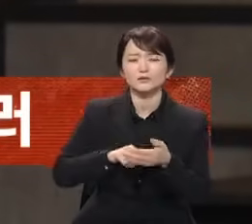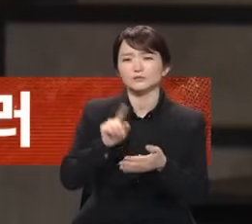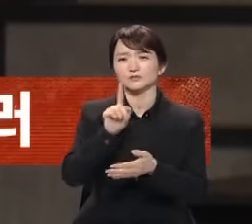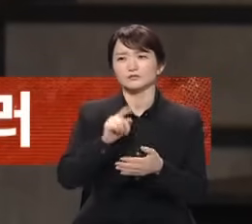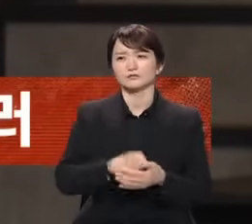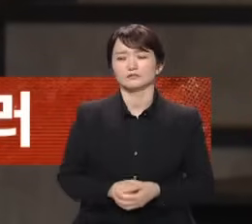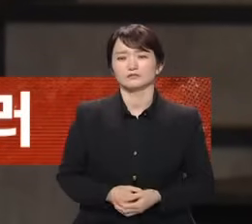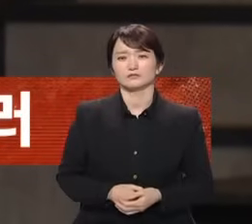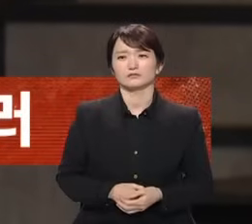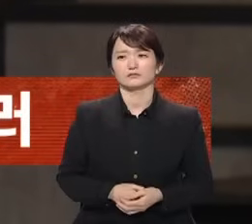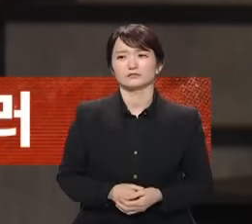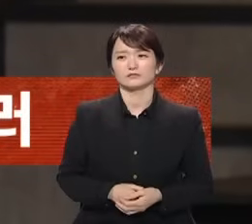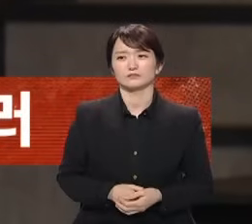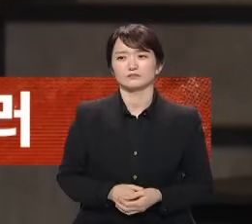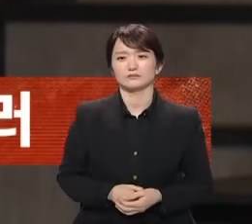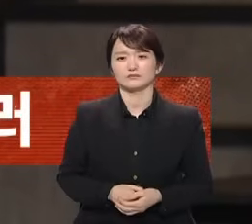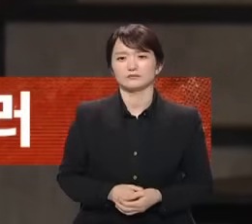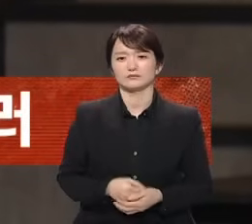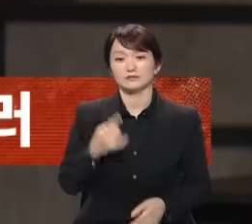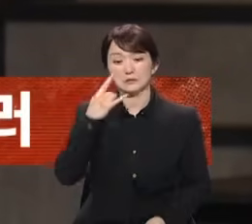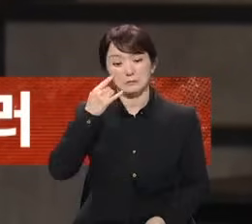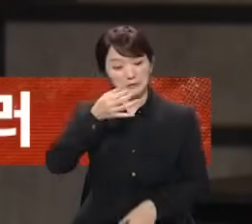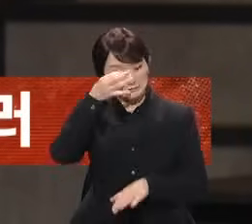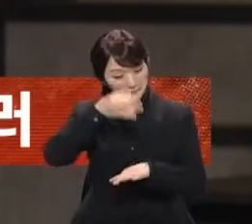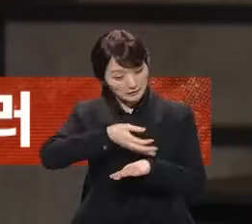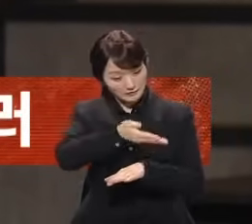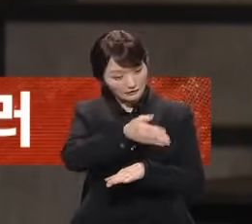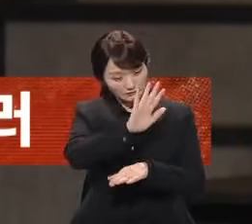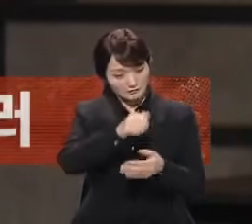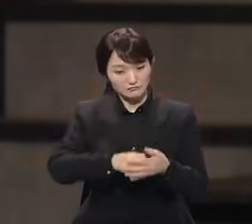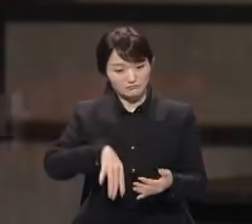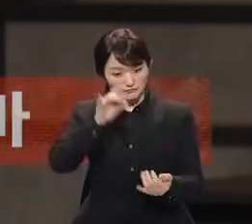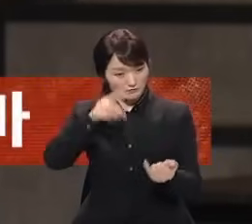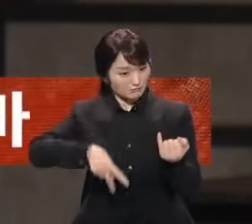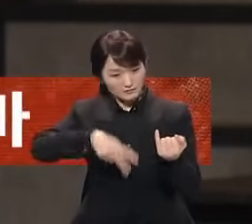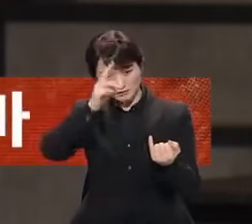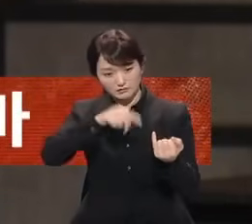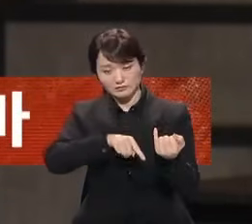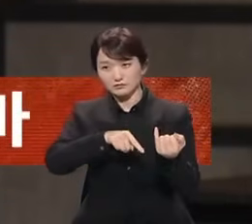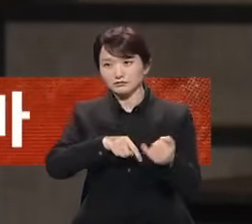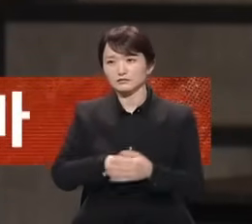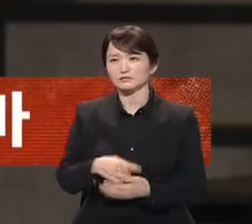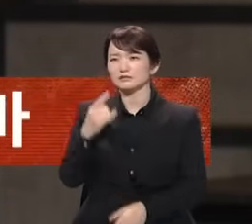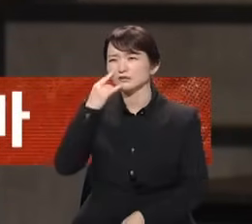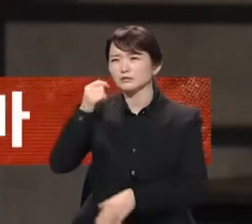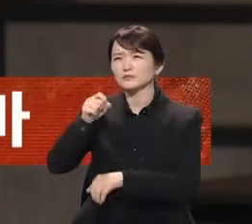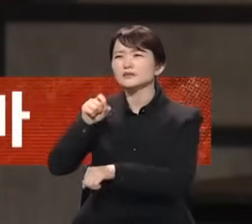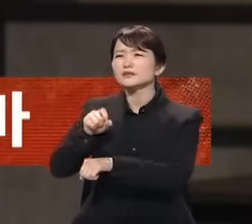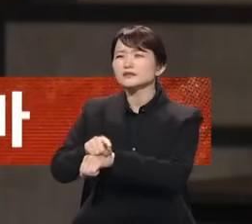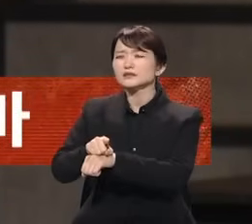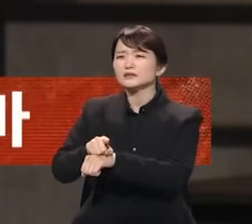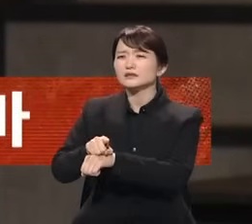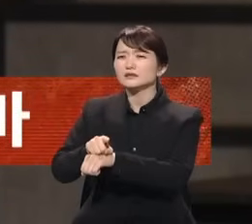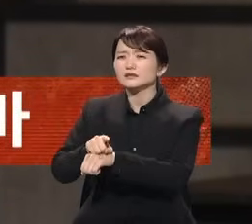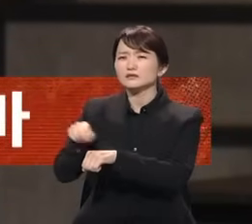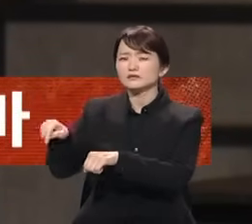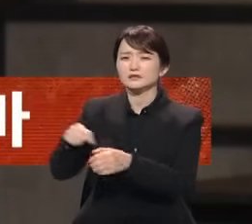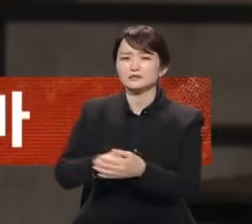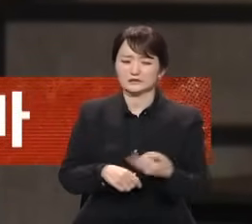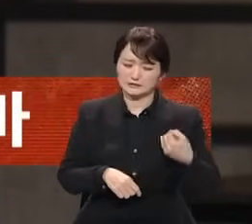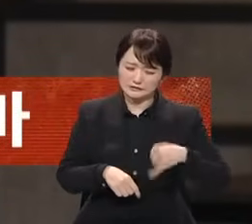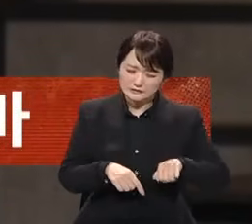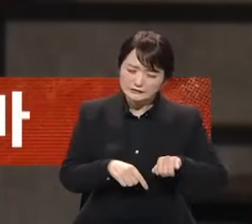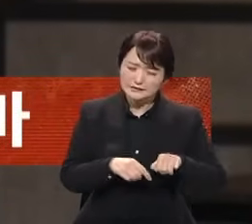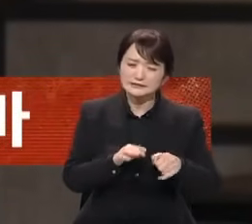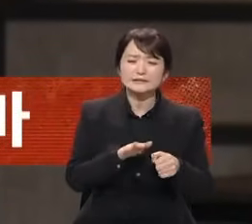엄마는 그런데 또 미안하다고 얘기하는 게 아니고 도리어 먼저 영끈짜라고 얘기하는 이 어머니의 성품이 좀 네, 이 딸을 끔찍하게 사랑하는